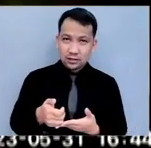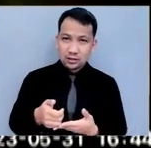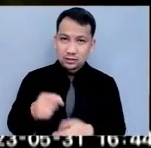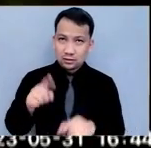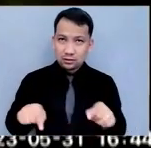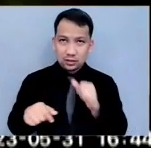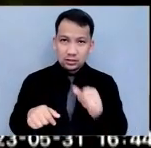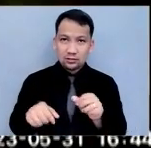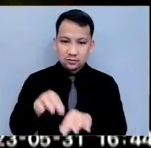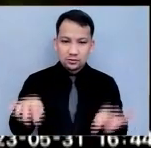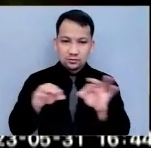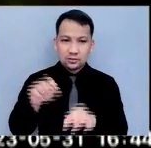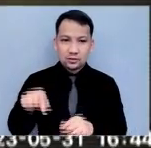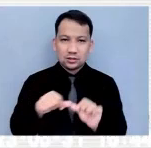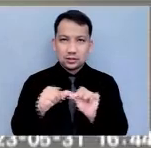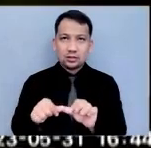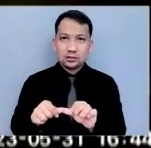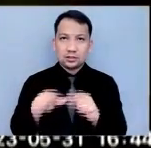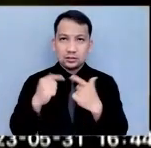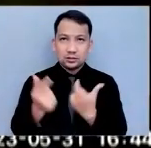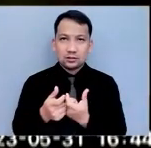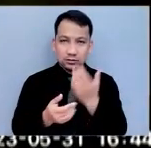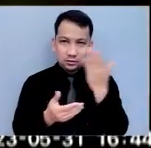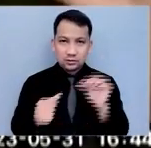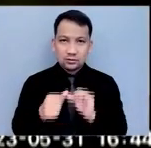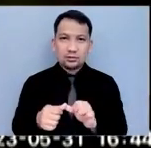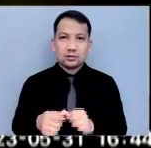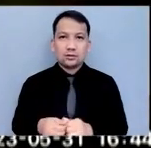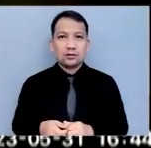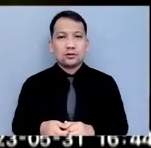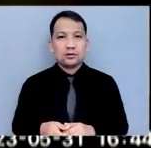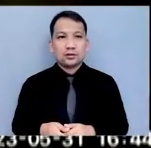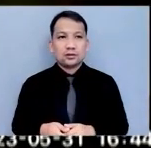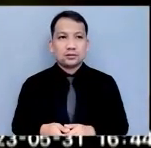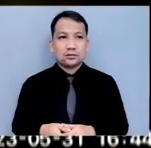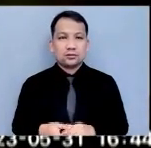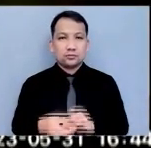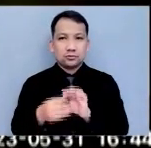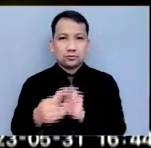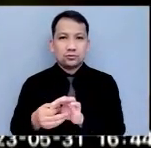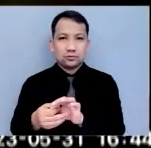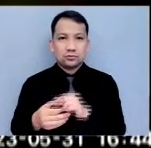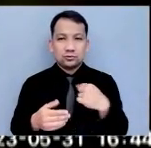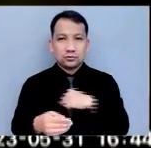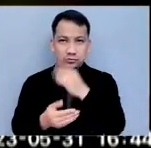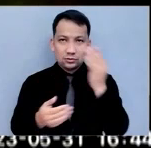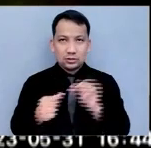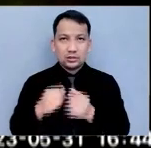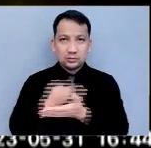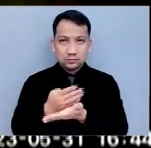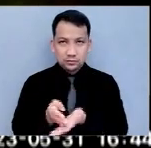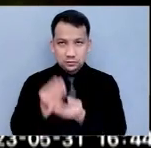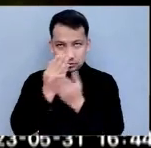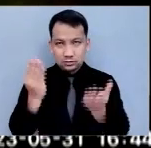karaniwang kailangan ng ating mga mamamayan, ay maaaring buo ba ang maibabudget nating